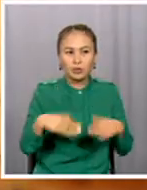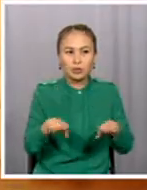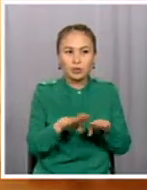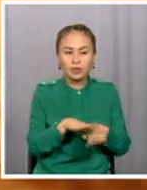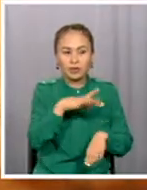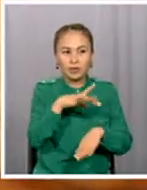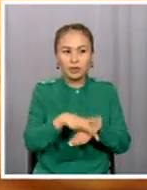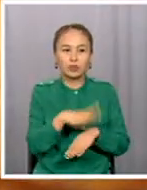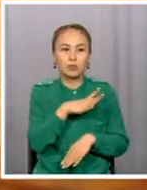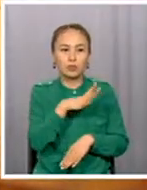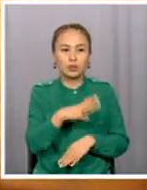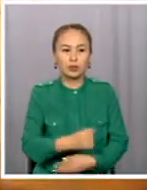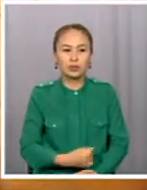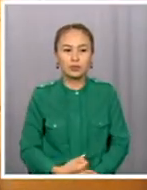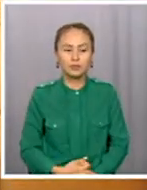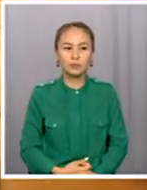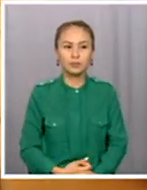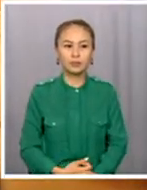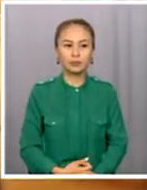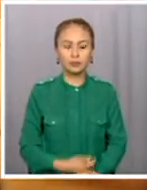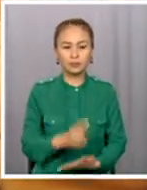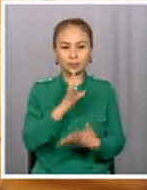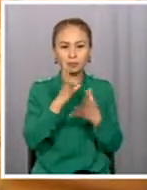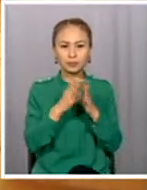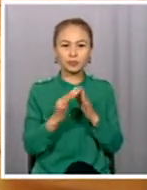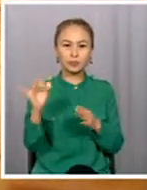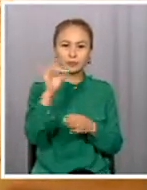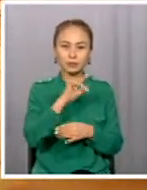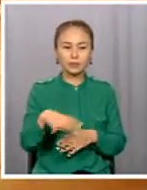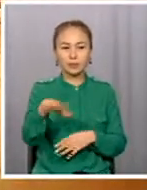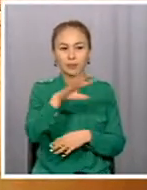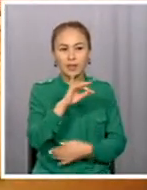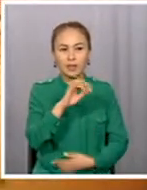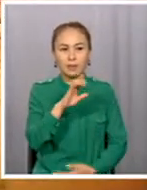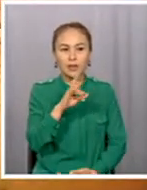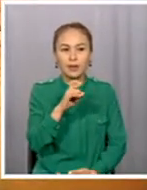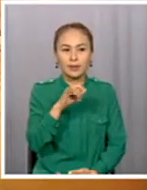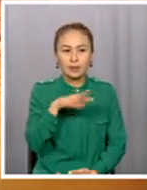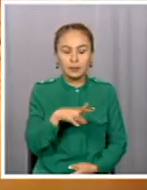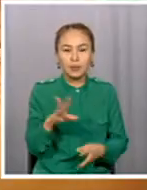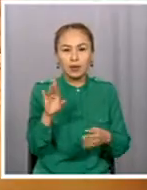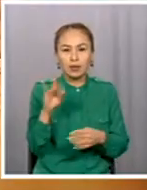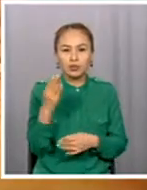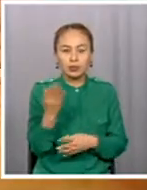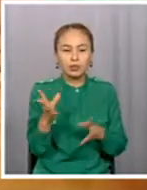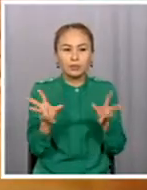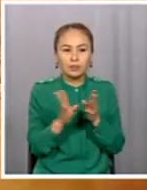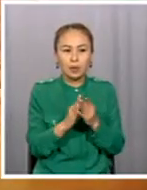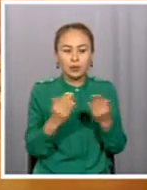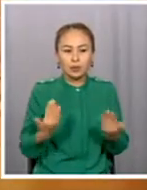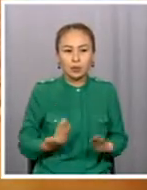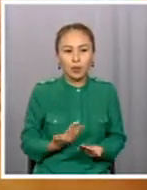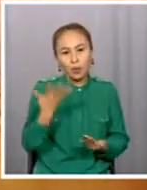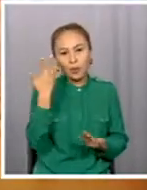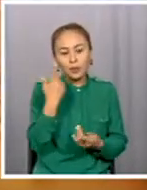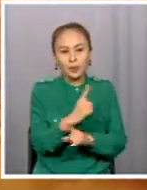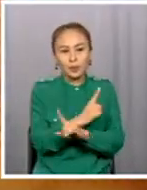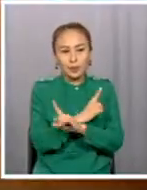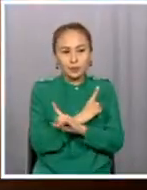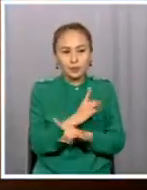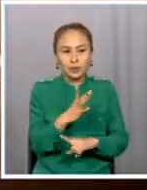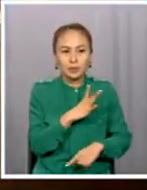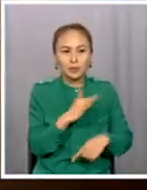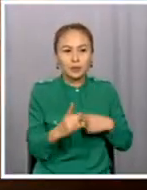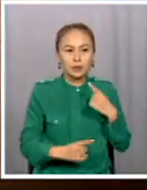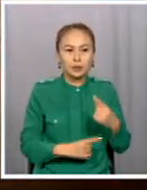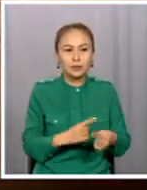оятса керекті. Ел аузындағы аңыздарда айтылатындай, Ибрахим ата мен Қарашаш ана бұл дүниемен қоштасар алдында кенен ғылымға